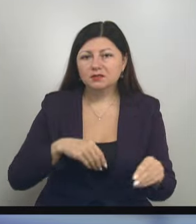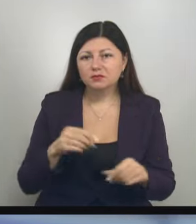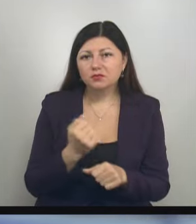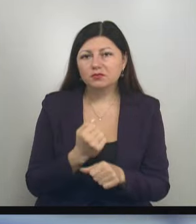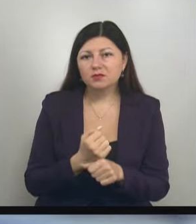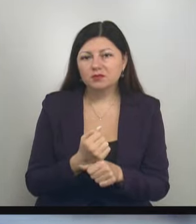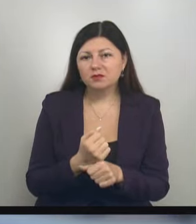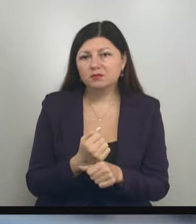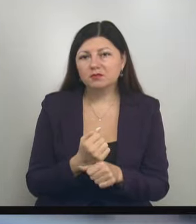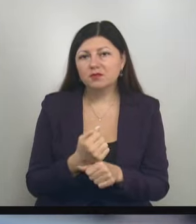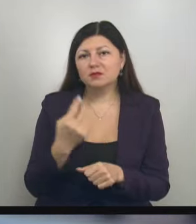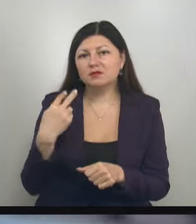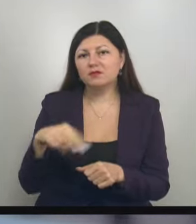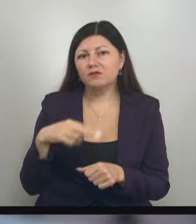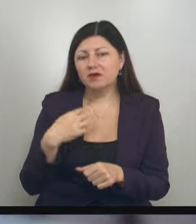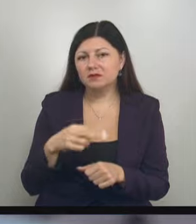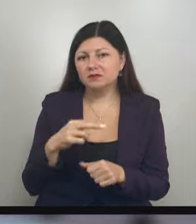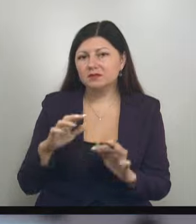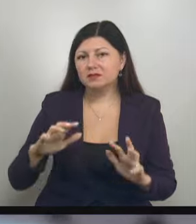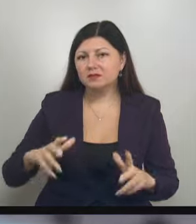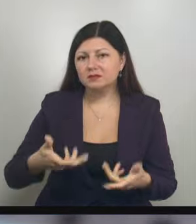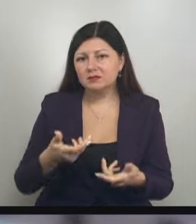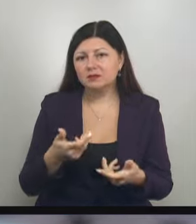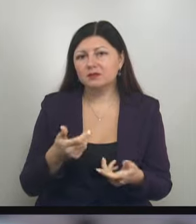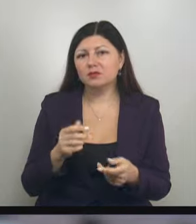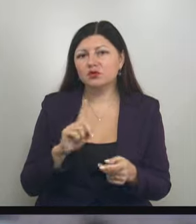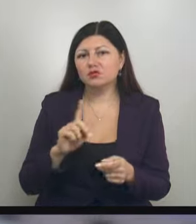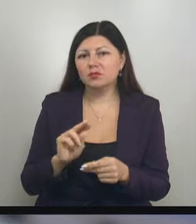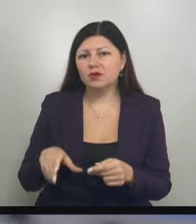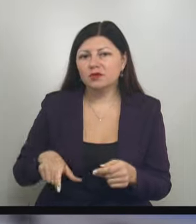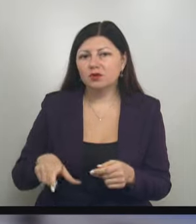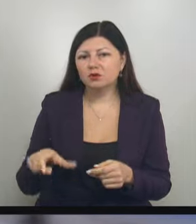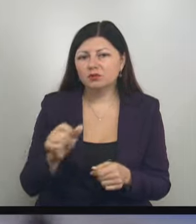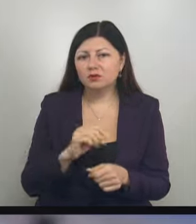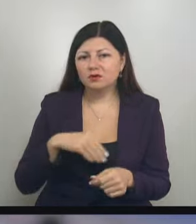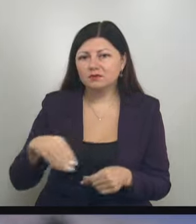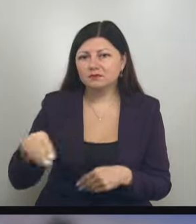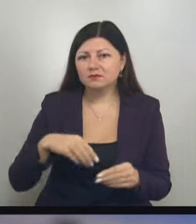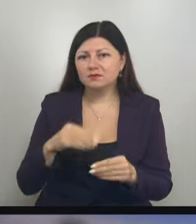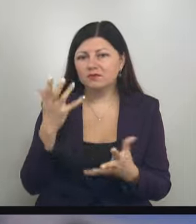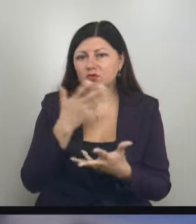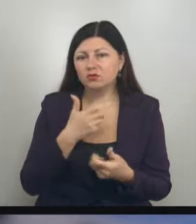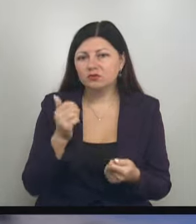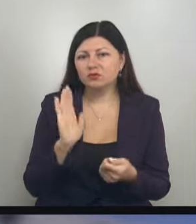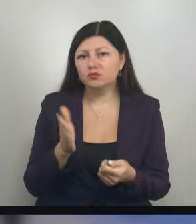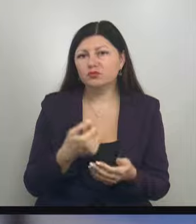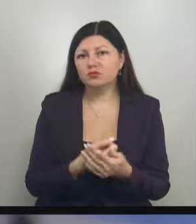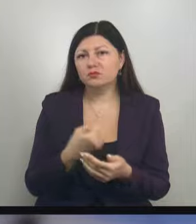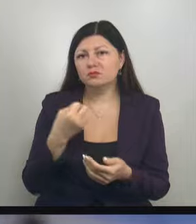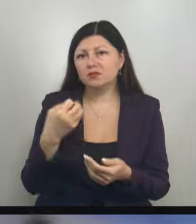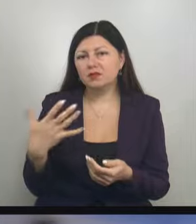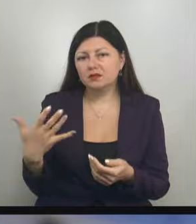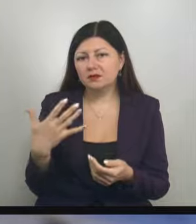производит 20 единиц техники на обработке тротуаров. В ночь мы запланировали, выйдет на линию до 15